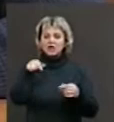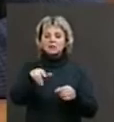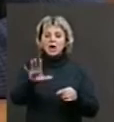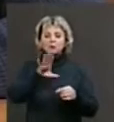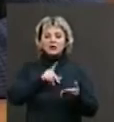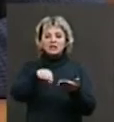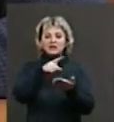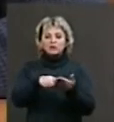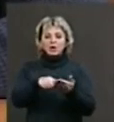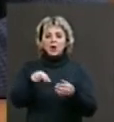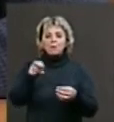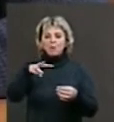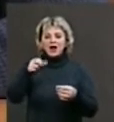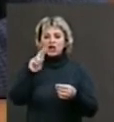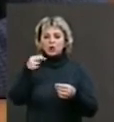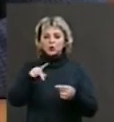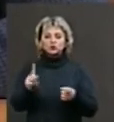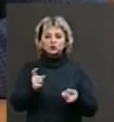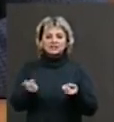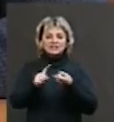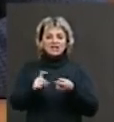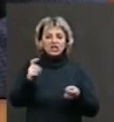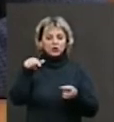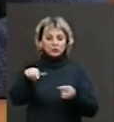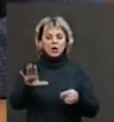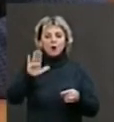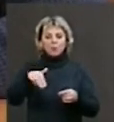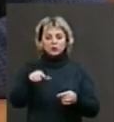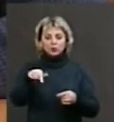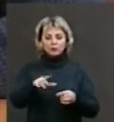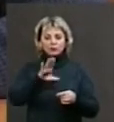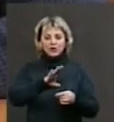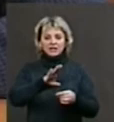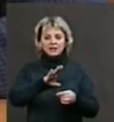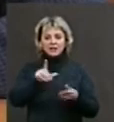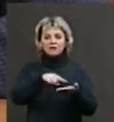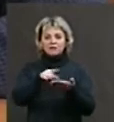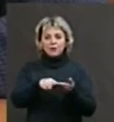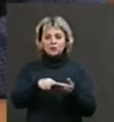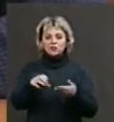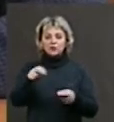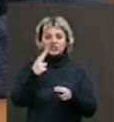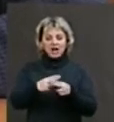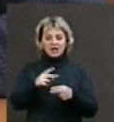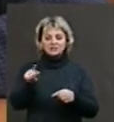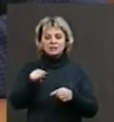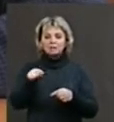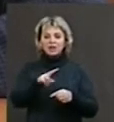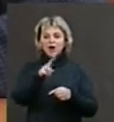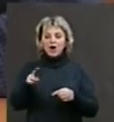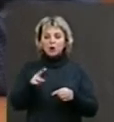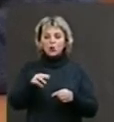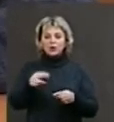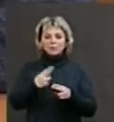были вопросы про молекулы, ну, в общем, что-то связанное с химией. Потом там были вопросы про железо, то есть